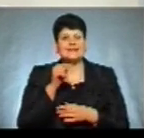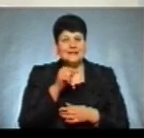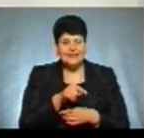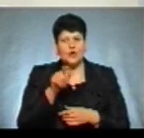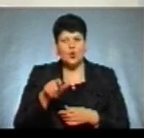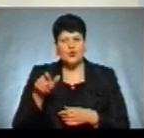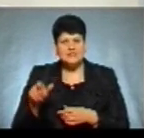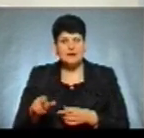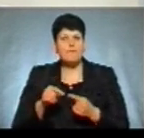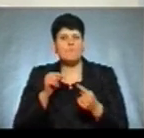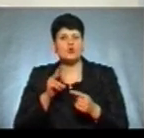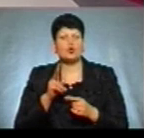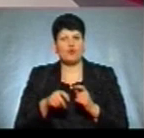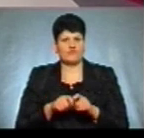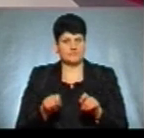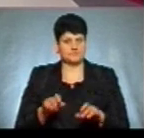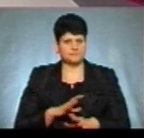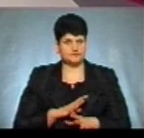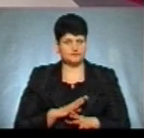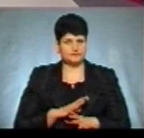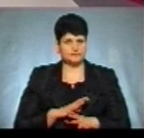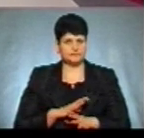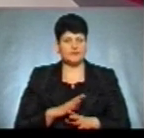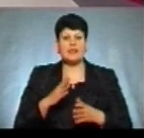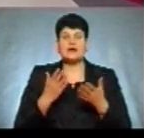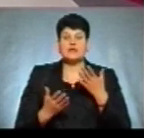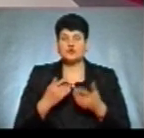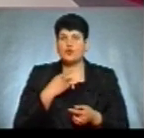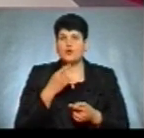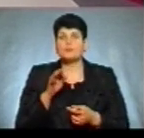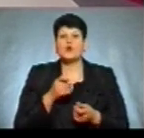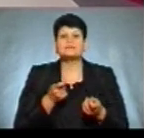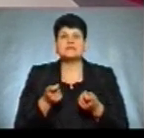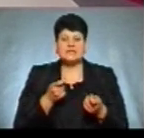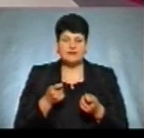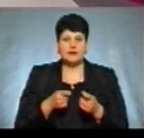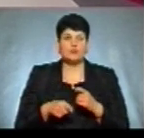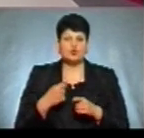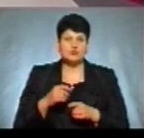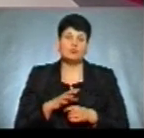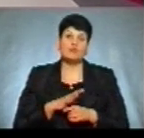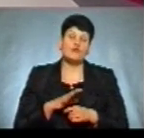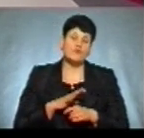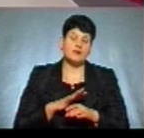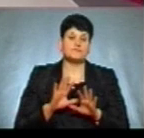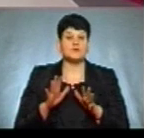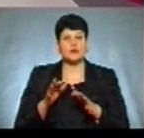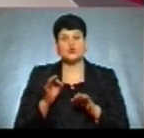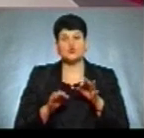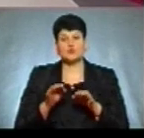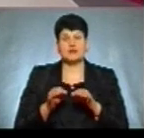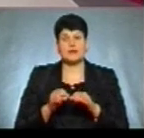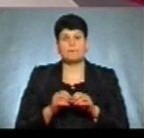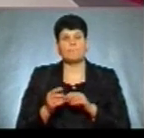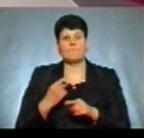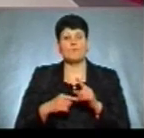проти яких вони порушувалися? Якщо ми говоримо про адміністративні правопорушення, то інколи буває, що суди повертають